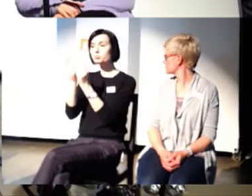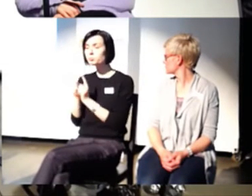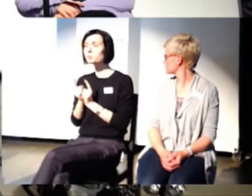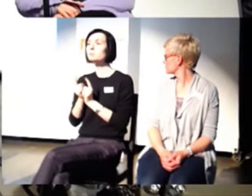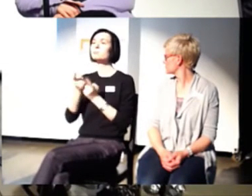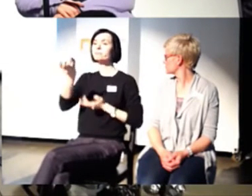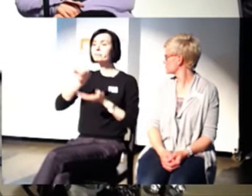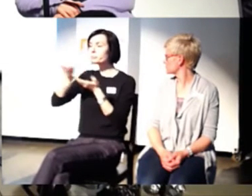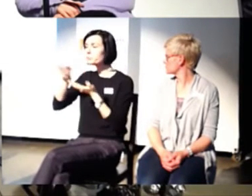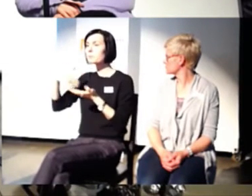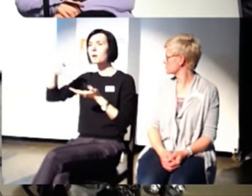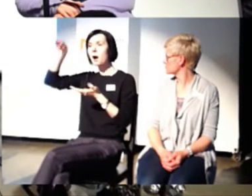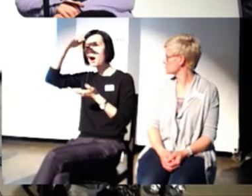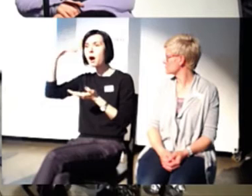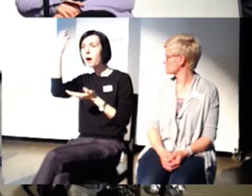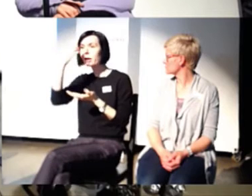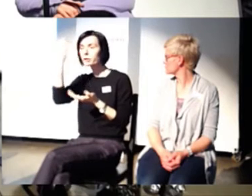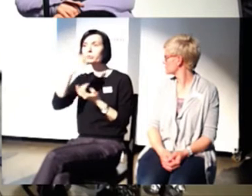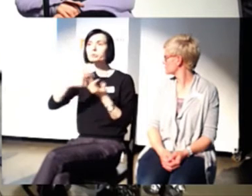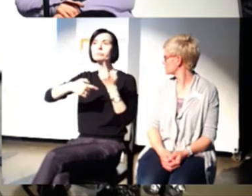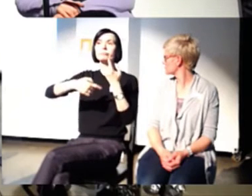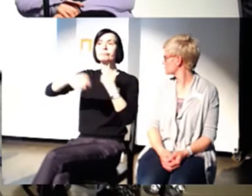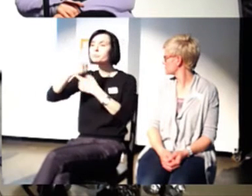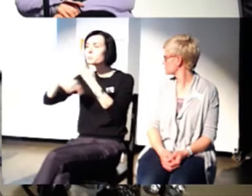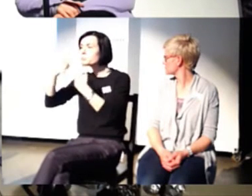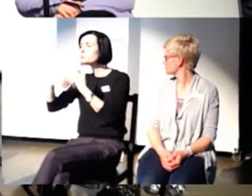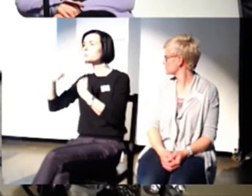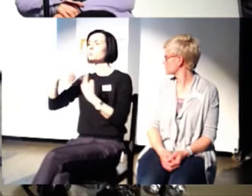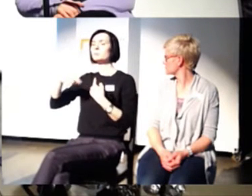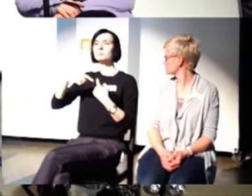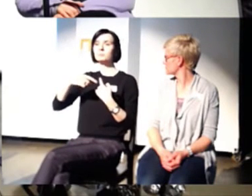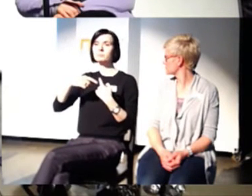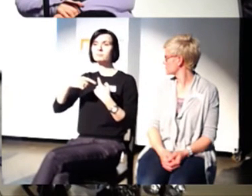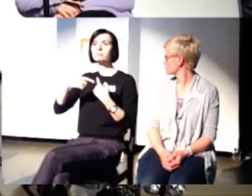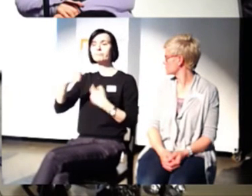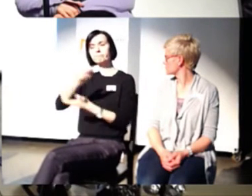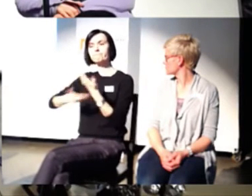toisensa ajatuksiin, työhön ja Saaren Kaltanoon.